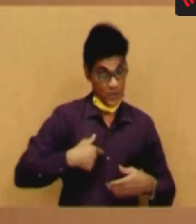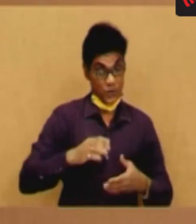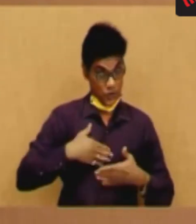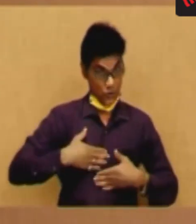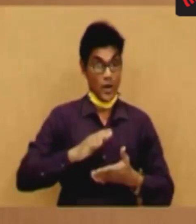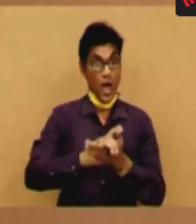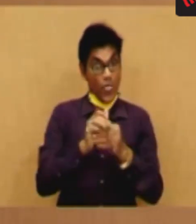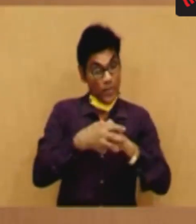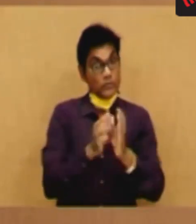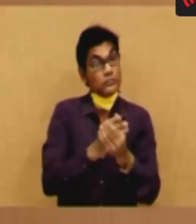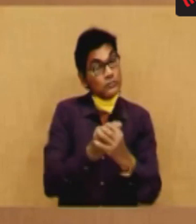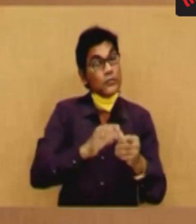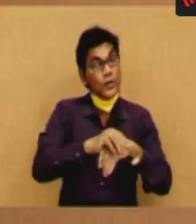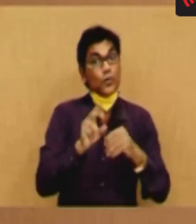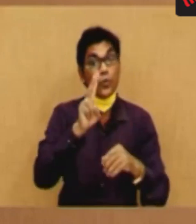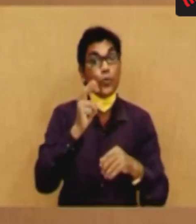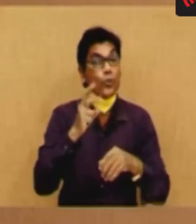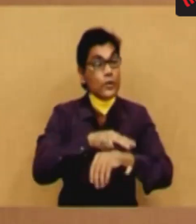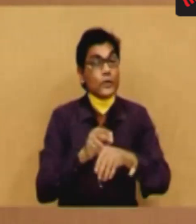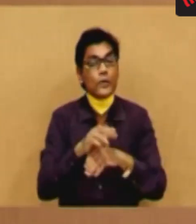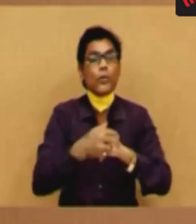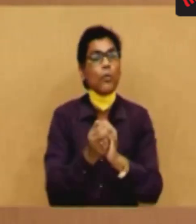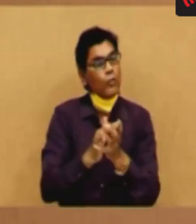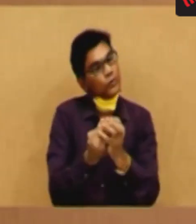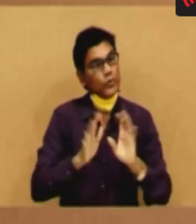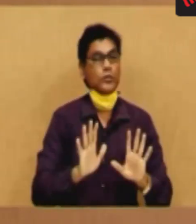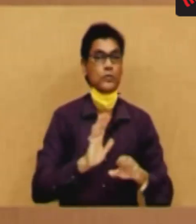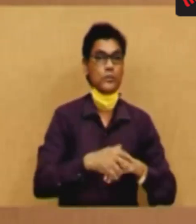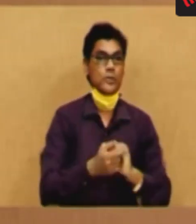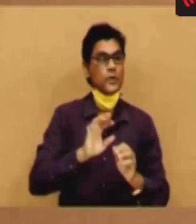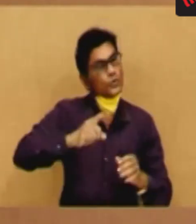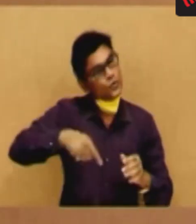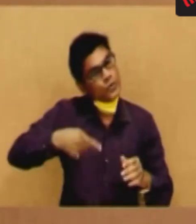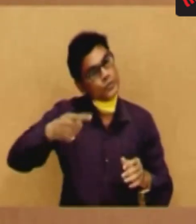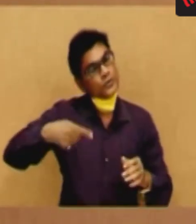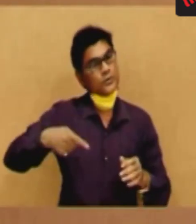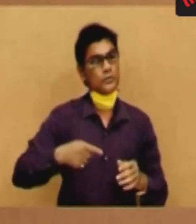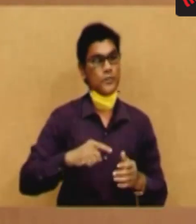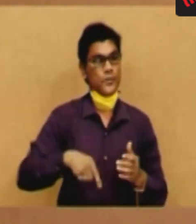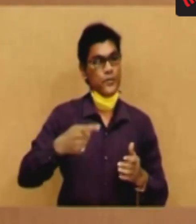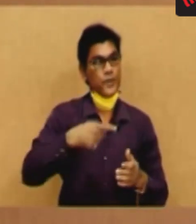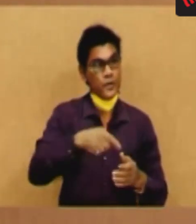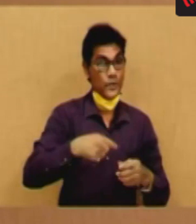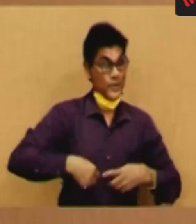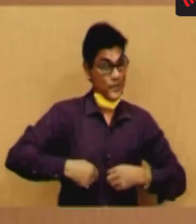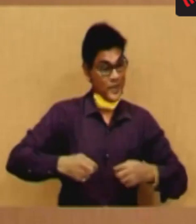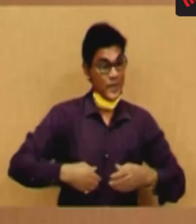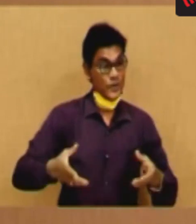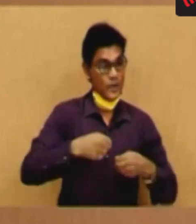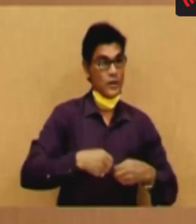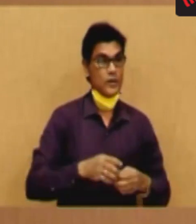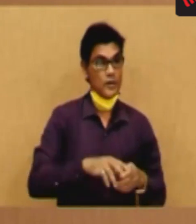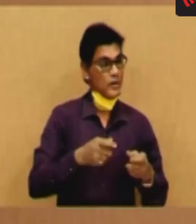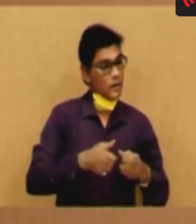ହାତଟିକୁ ସାବୁନରେ ଭଲ ଭାବରେ 20 ସେକେଣ୍ଡ ପର୍ଯ୍ୟନ୍ତ ଧୋଇବା ଆଉ ସବୁଦିନ ପ୍ରତ୍ୟେକ ଦିନ ତାଙ୍କର ପିନ୍ଧା ଲୁଗା ଯେମିତି